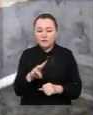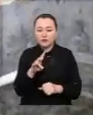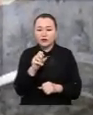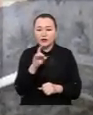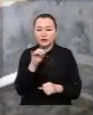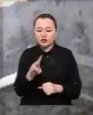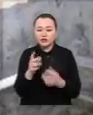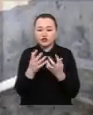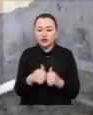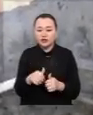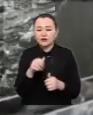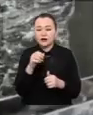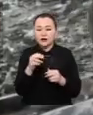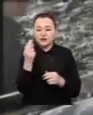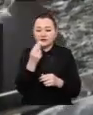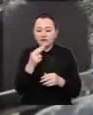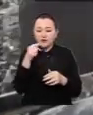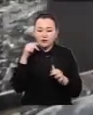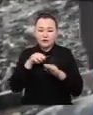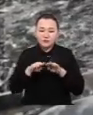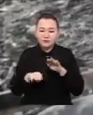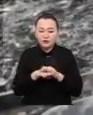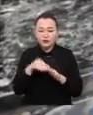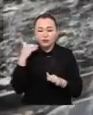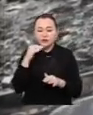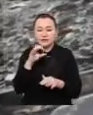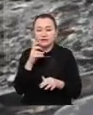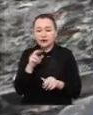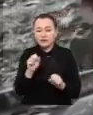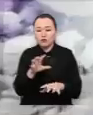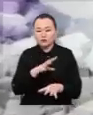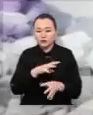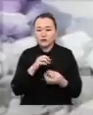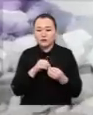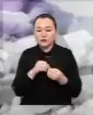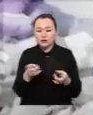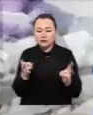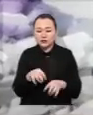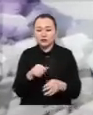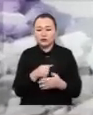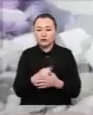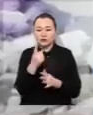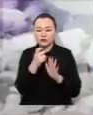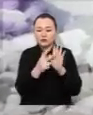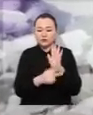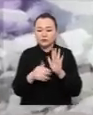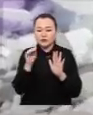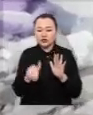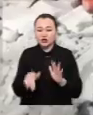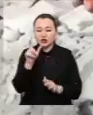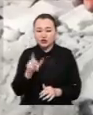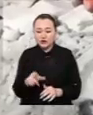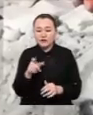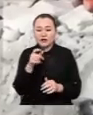Эрджан считает, что в бетонных ловушках в Турции и Сирии могут по-прежнему оставаться до 180 тысяч